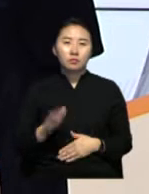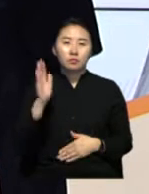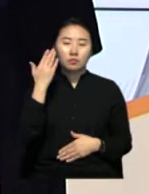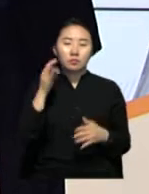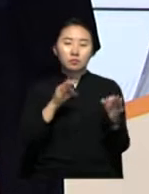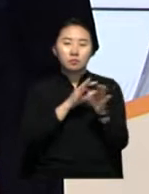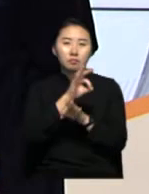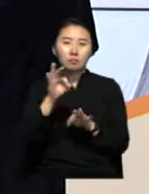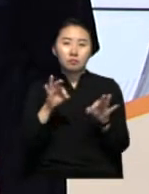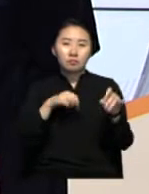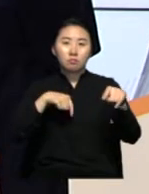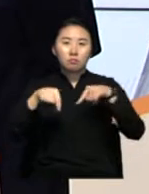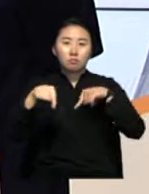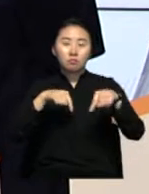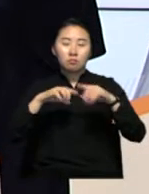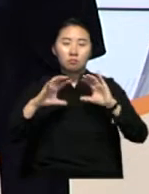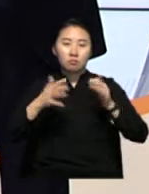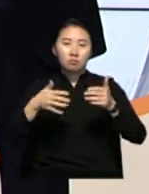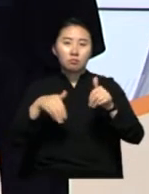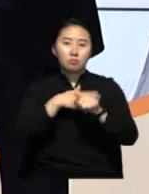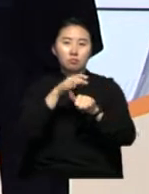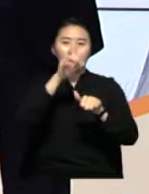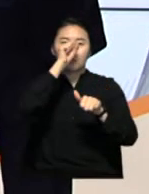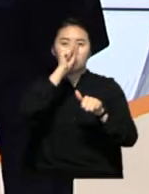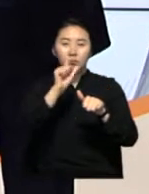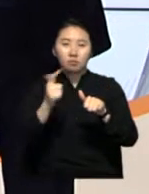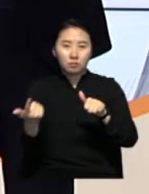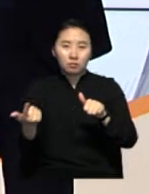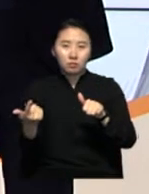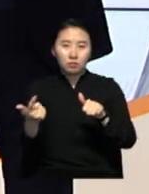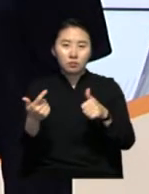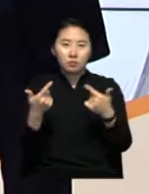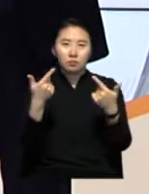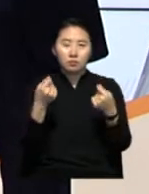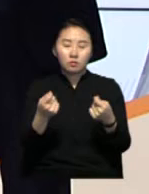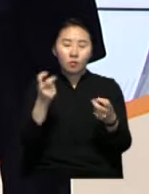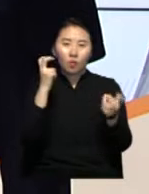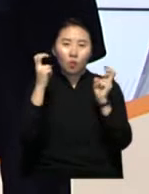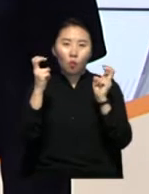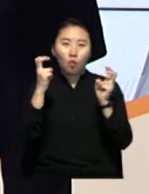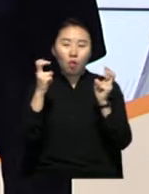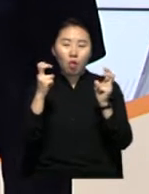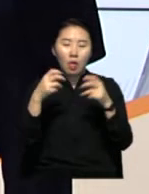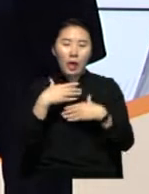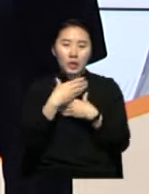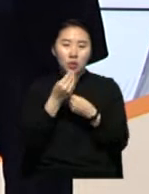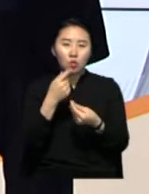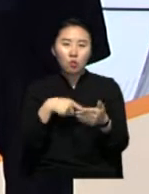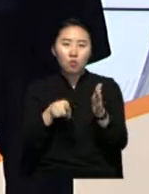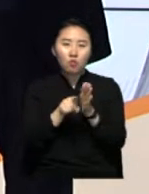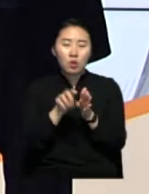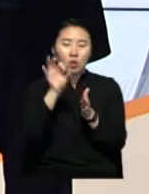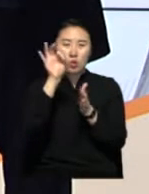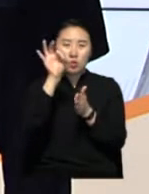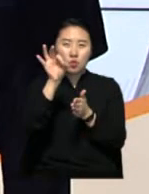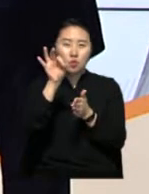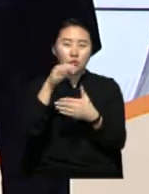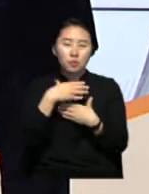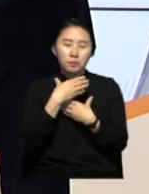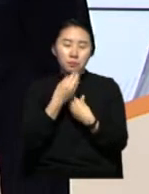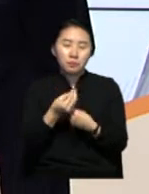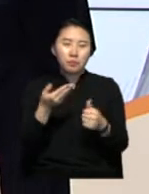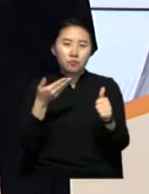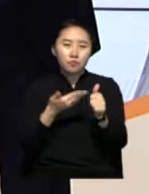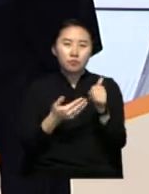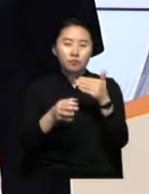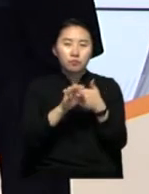최근 경제적으로나 정치적으로 국내 여건이 좋지 않습니다. 이럴 때 기업이 민생 안정을 위해 소비재 가격이라도